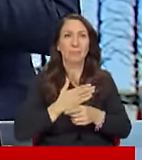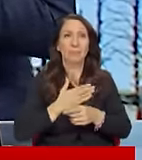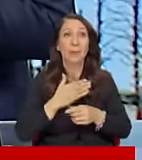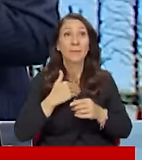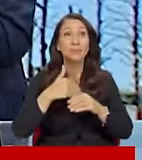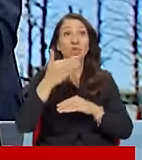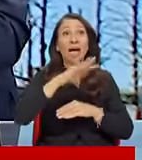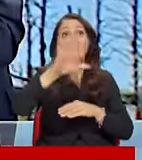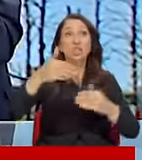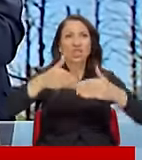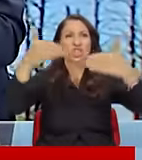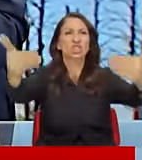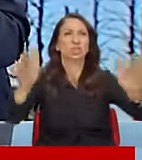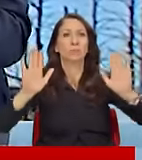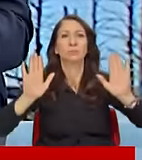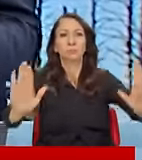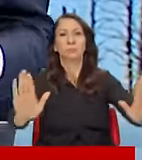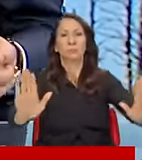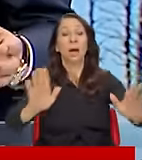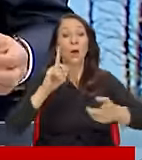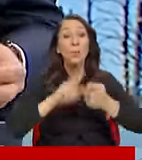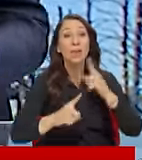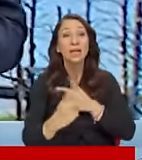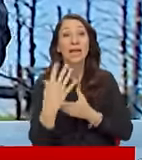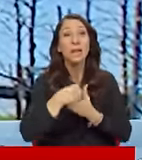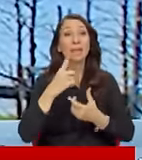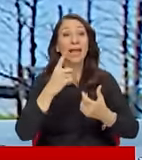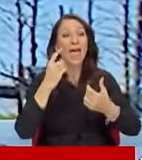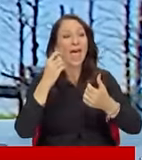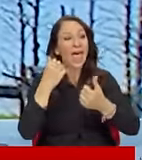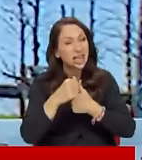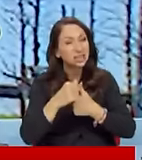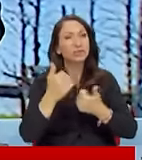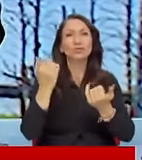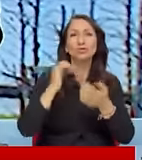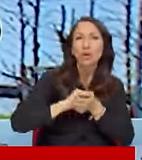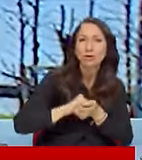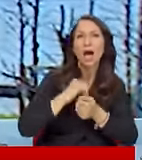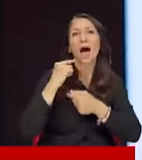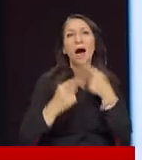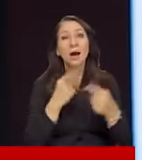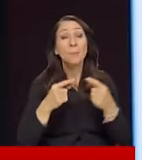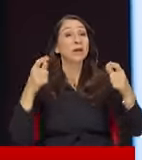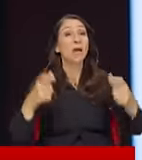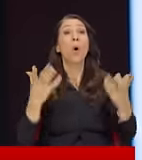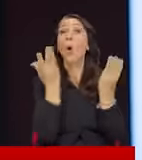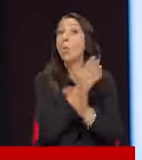benim dışımda herkes dışında kalmalı. Siyasetin bir eş, dost, akraba sahası